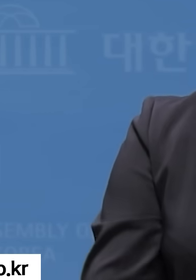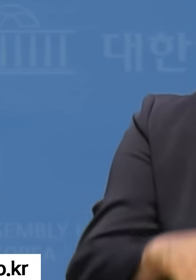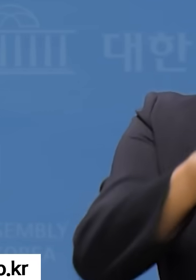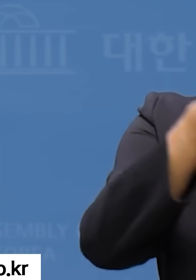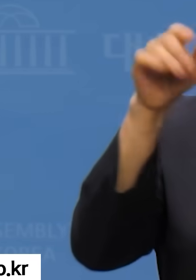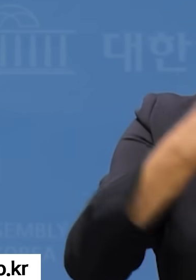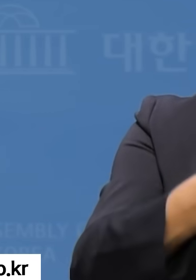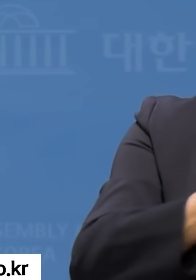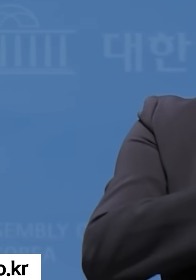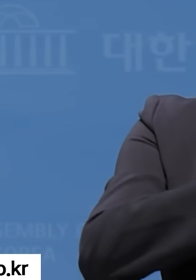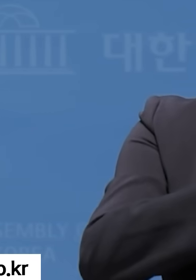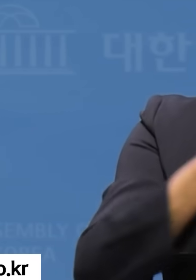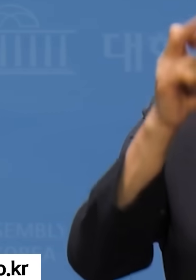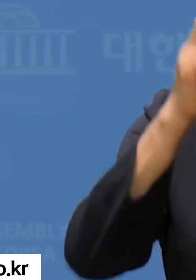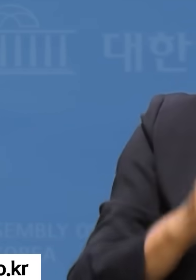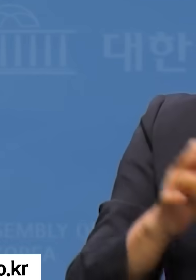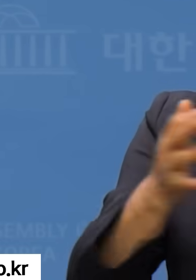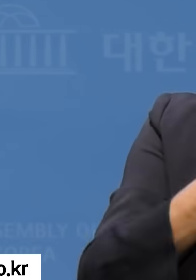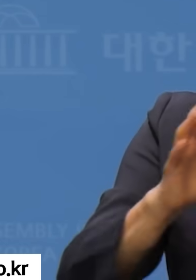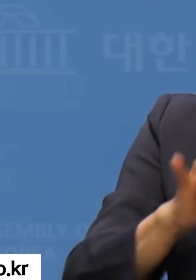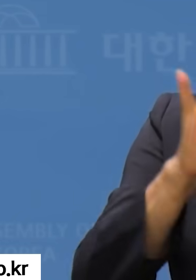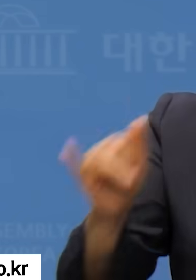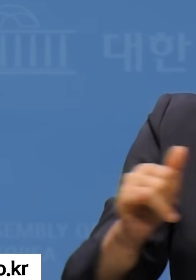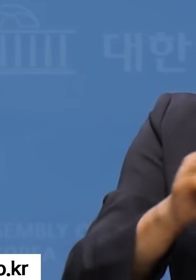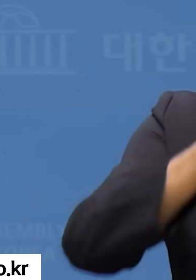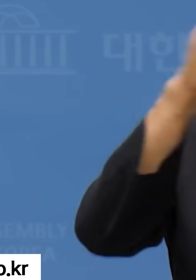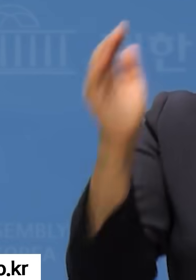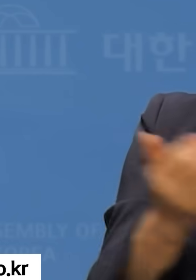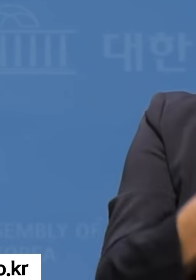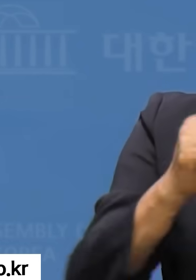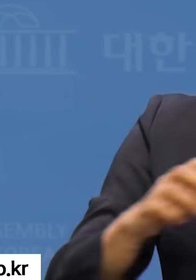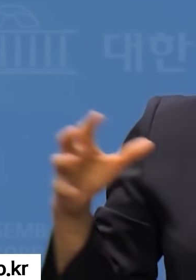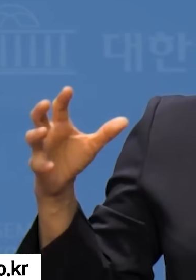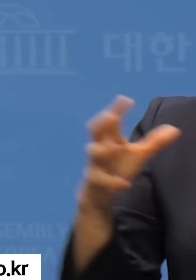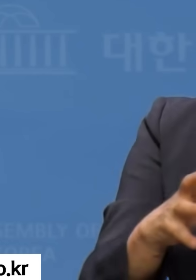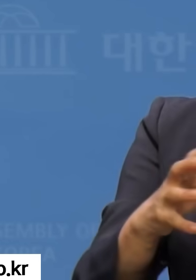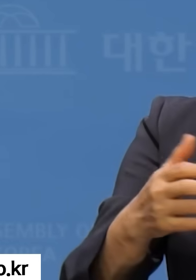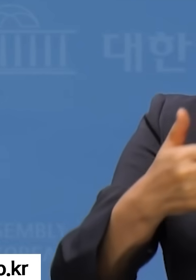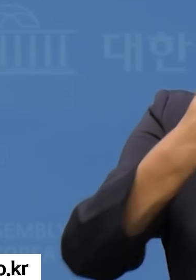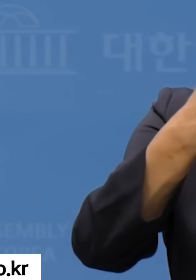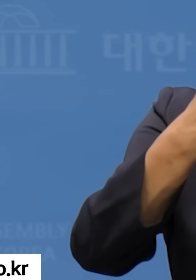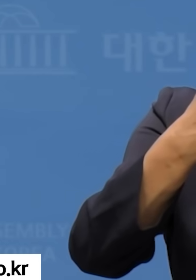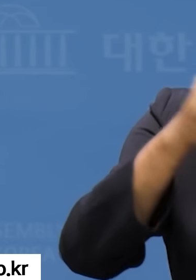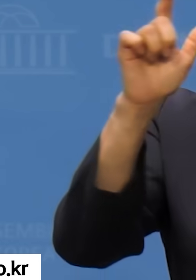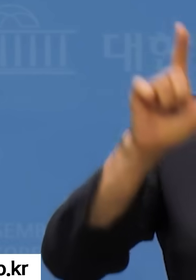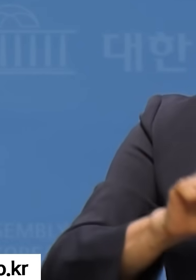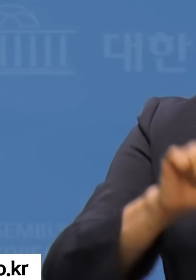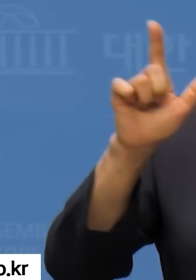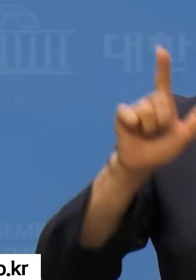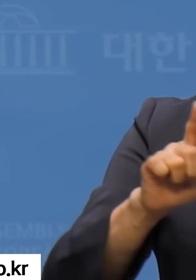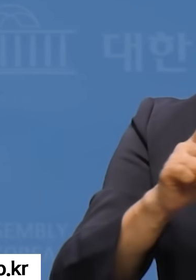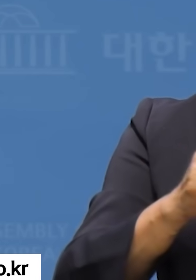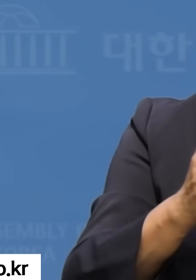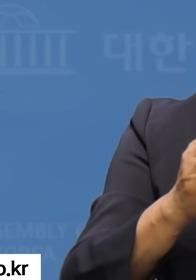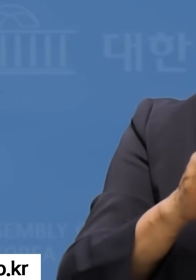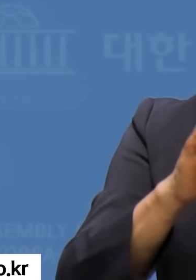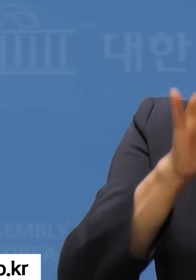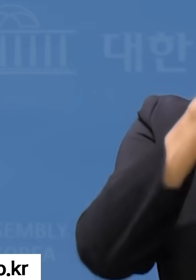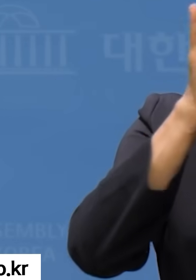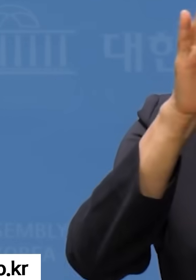북한의 무력 도발에 대해서는 국민 총력으로 맞선다는 자세를 갖출